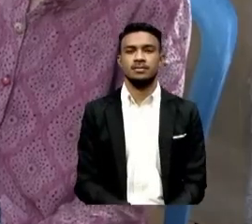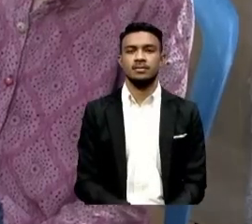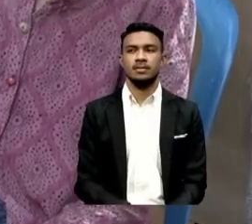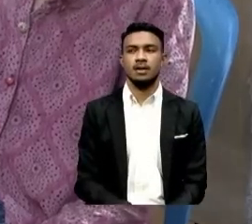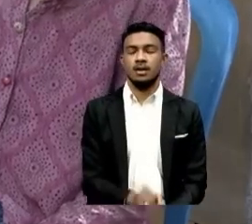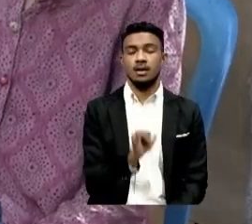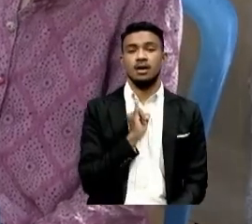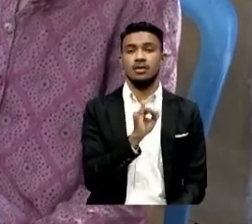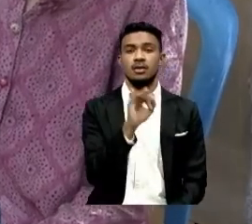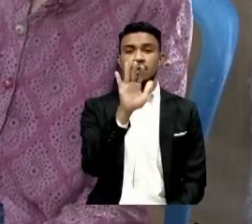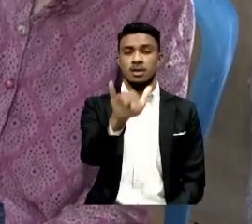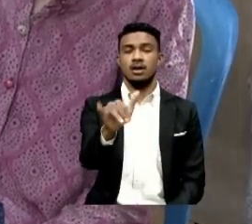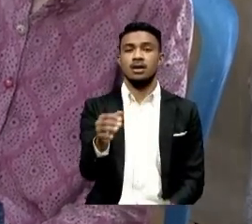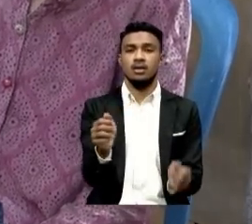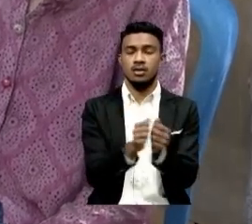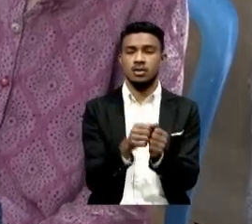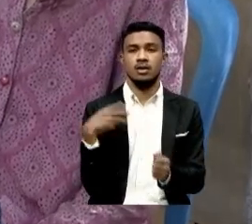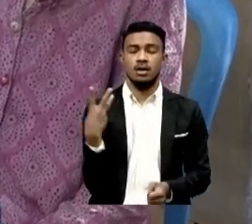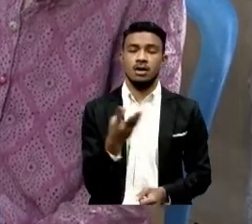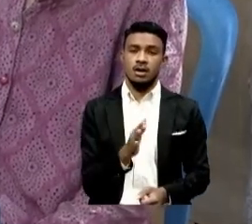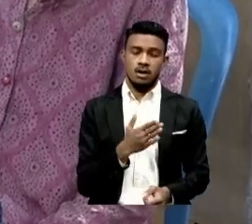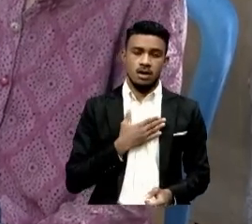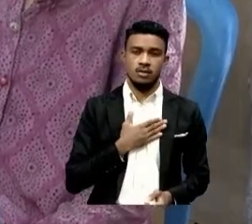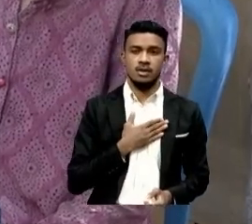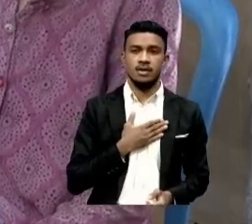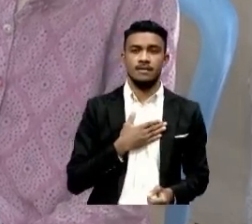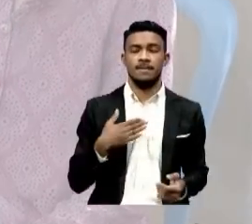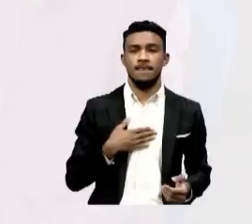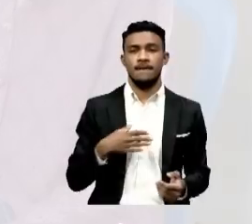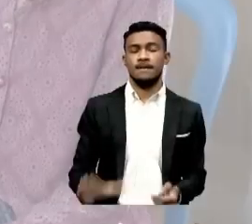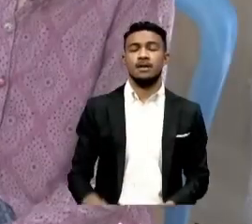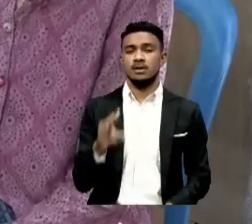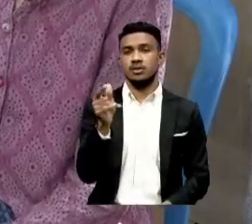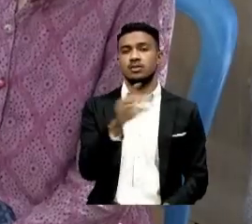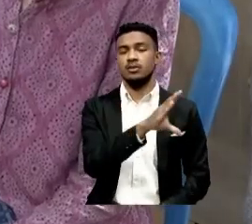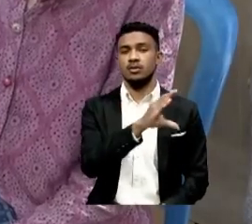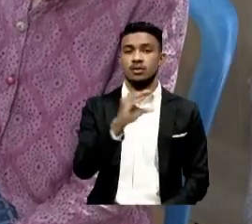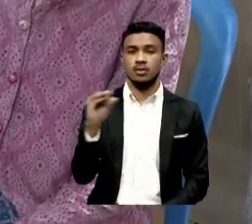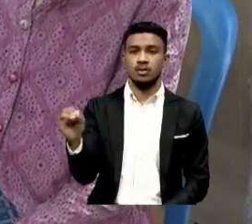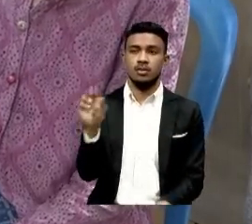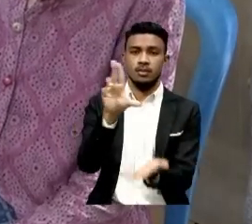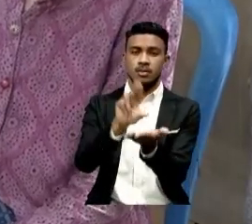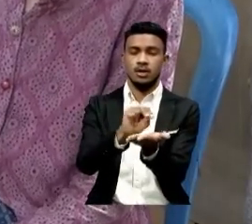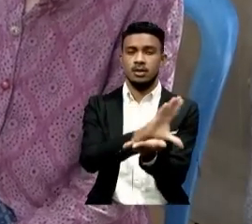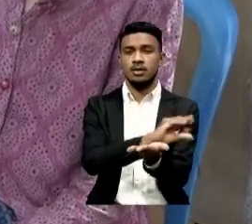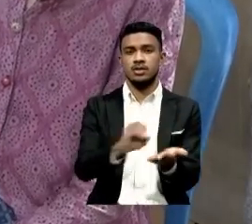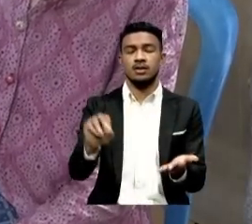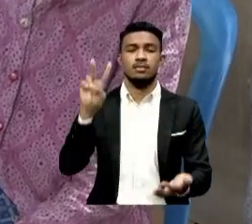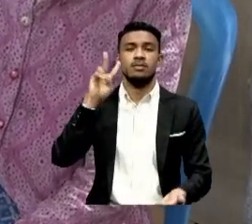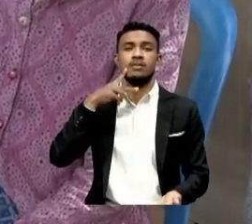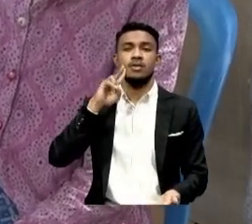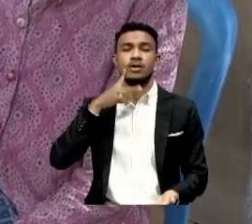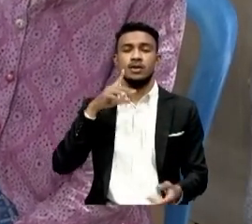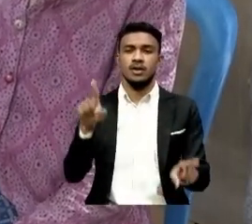ha hela o ane asumanu mas manu ne ha haki akne mate hutu ai modone makasa